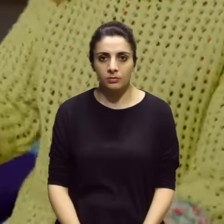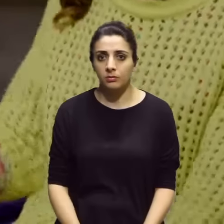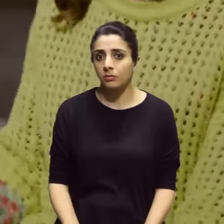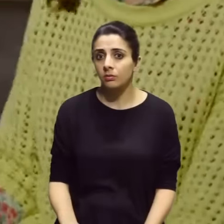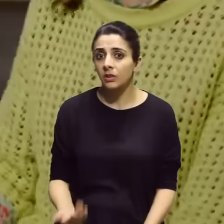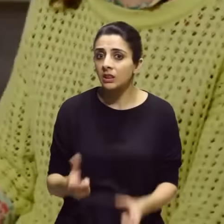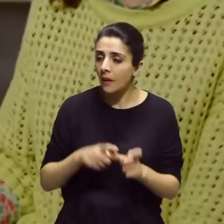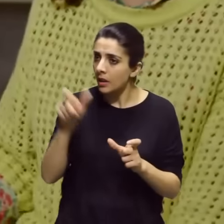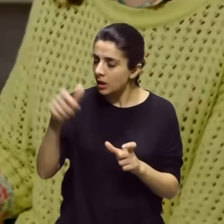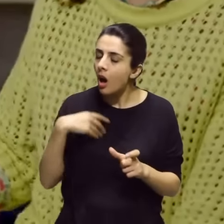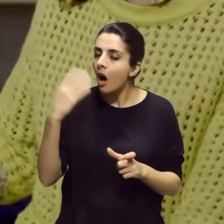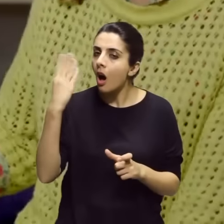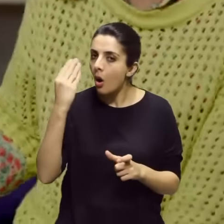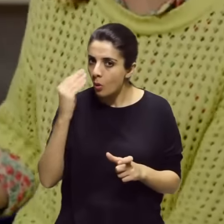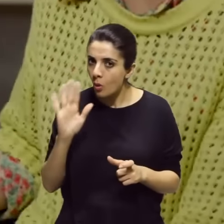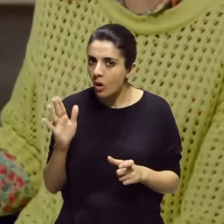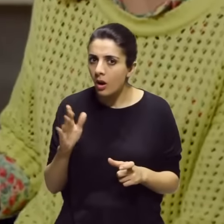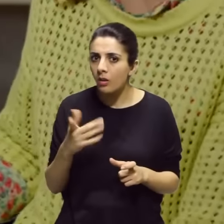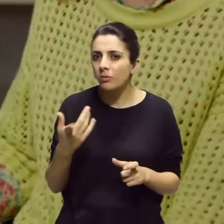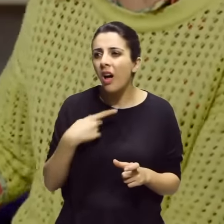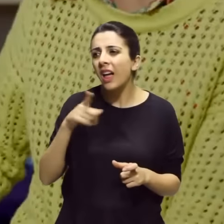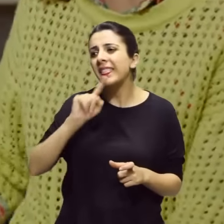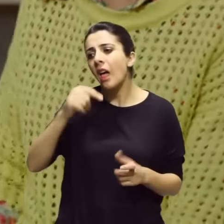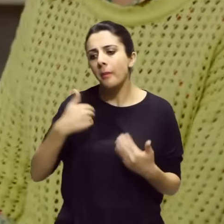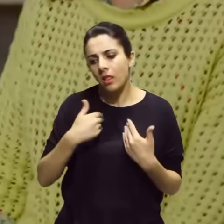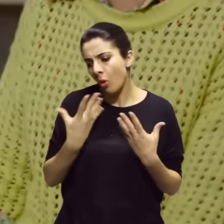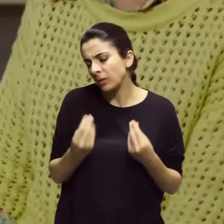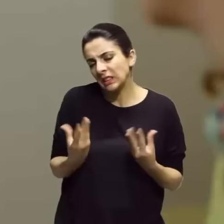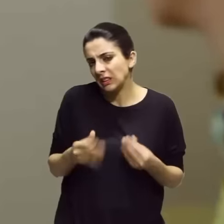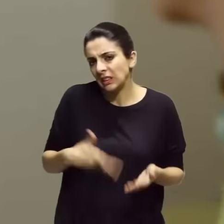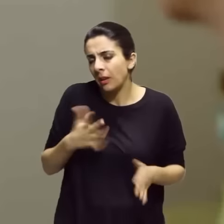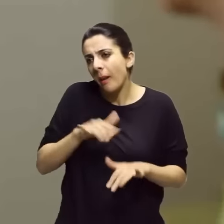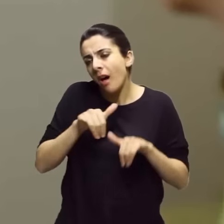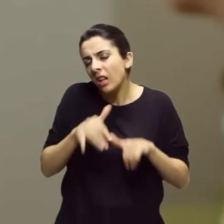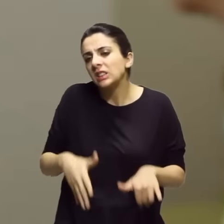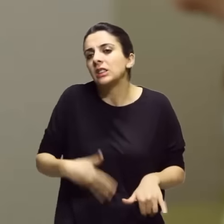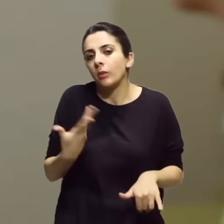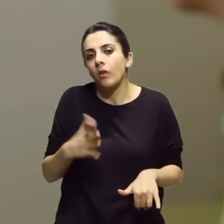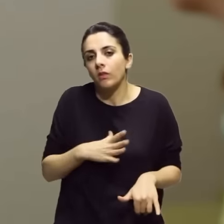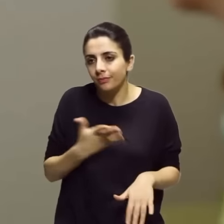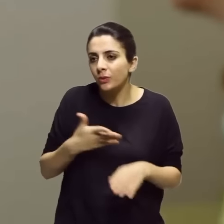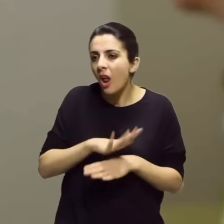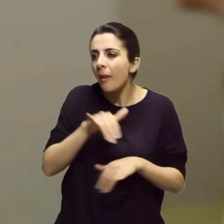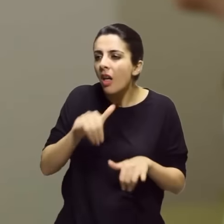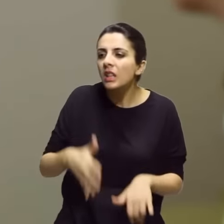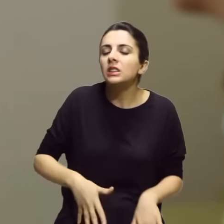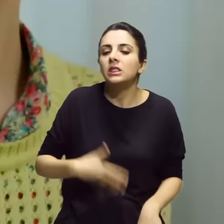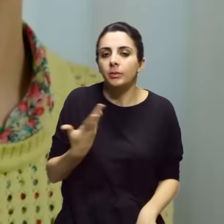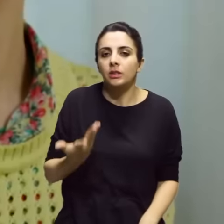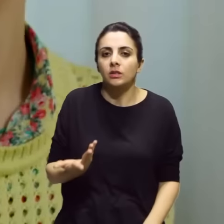Yani ben Sevinç'i de anlayabiliyorum. Kimse onun yerinde olmak istemez ki, değil mi? İstemez.